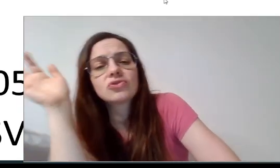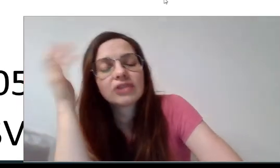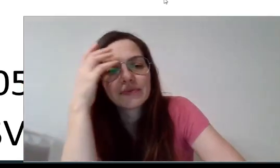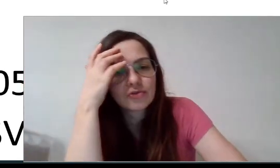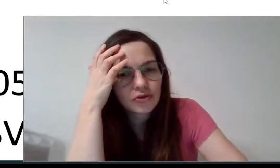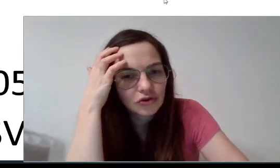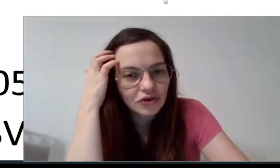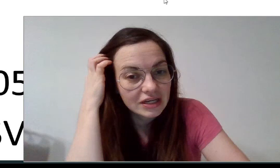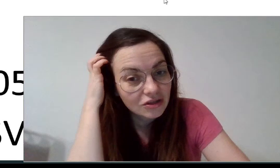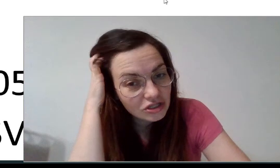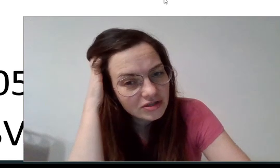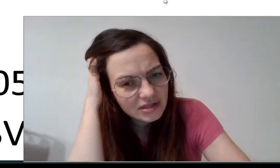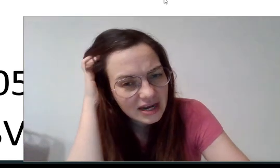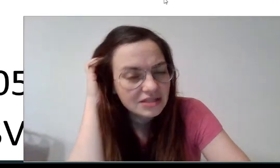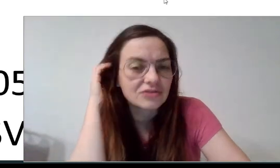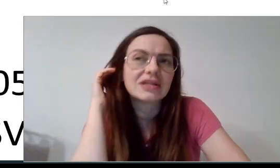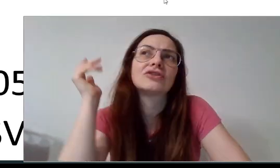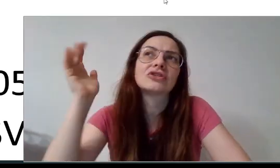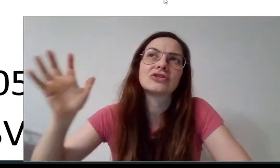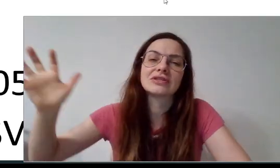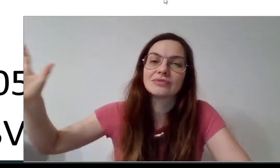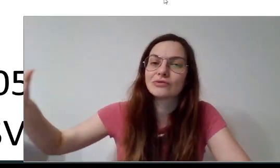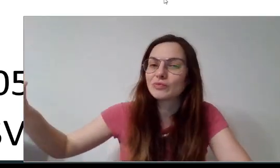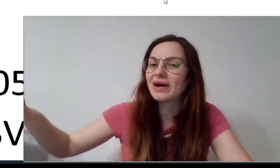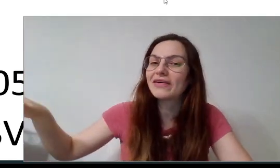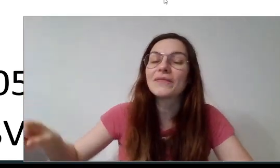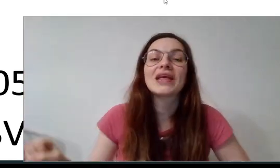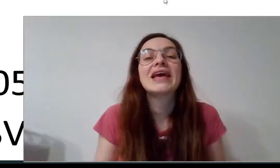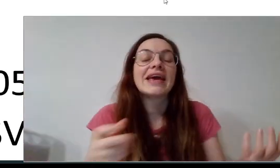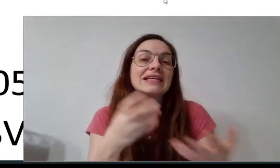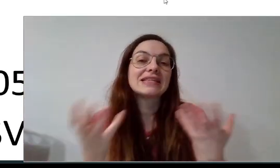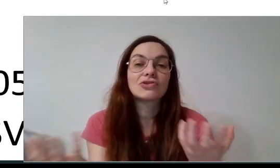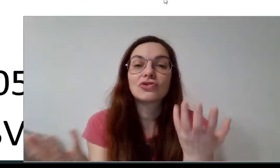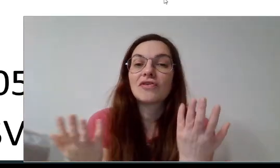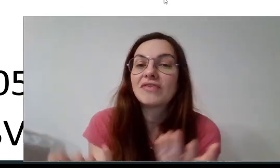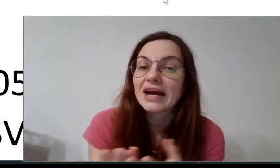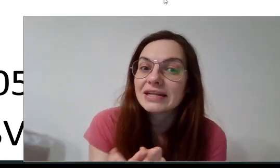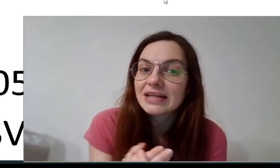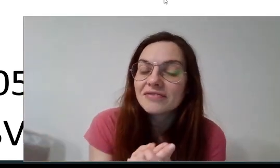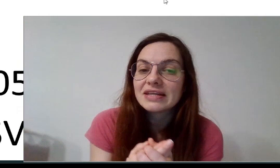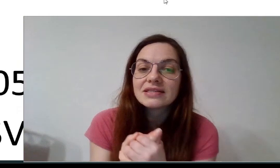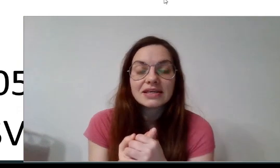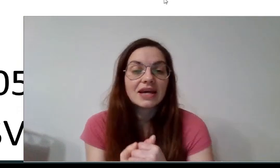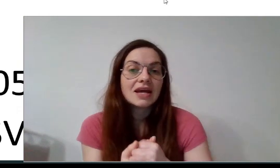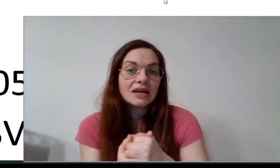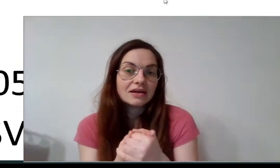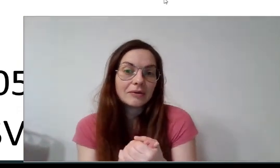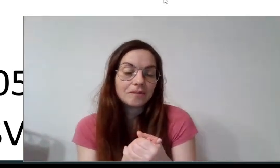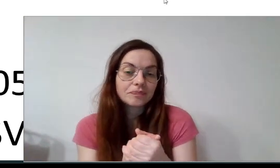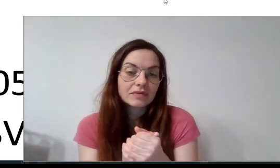zato što želim to i to, ili došla sam kasno zato što sam se uspala. I sad to weil, taj veznik